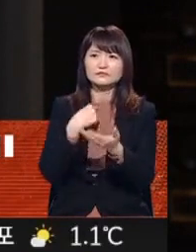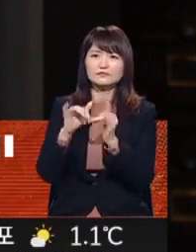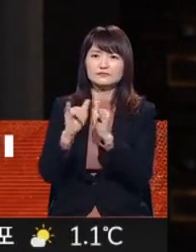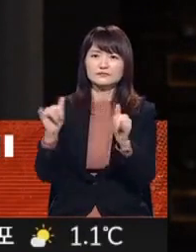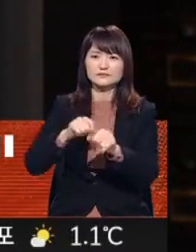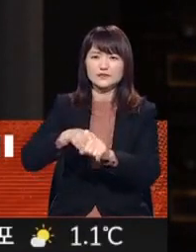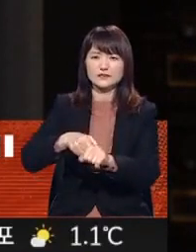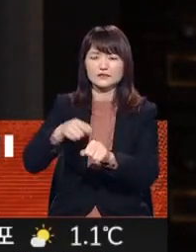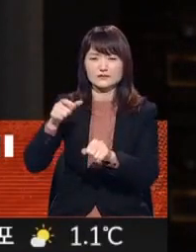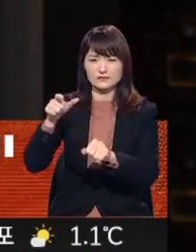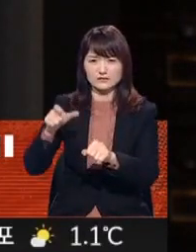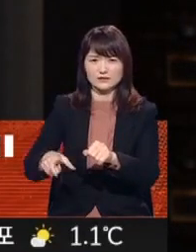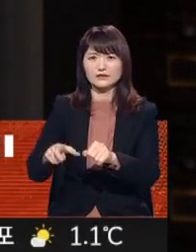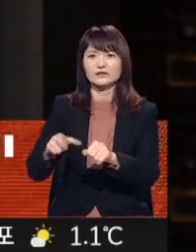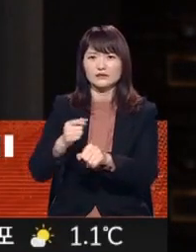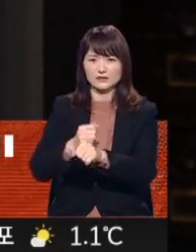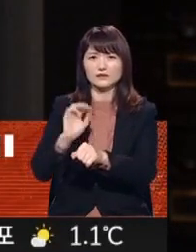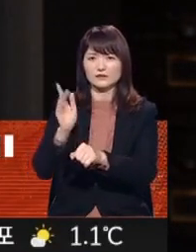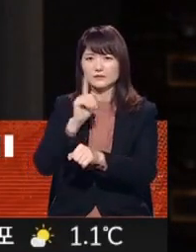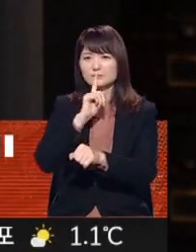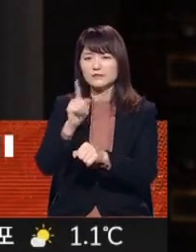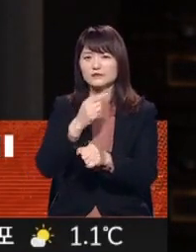이걸 강력히 주장하고는